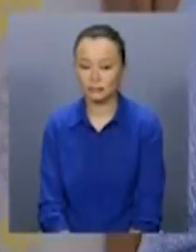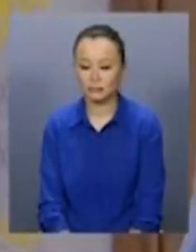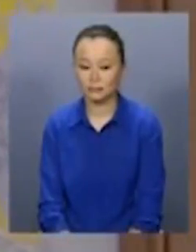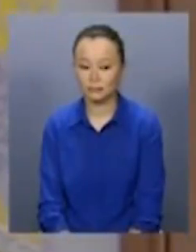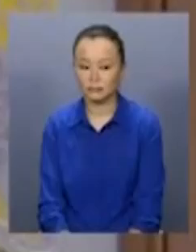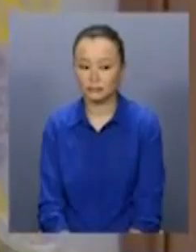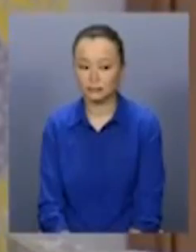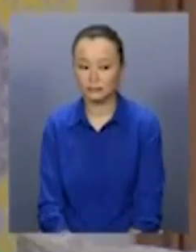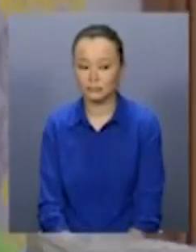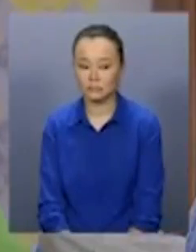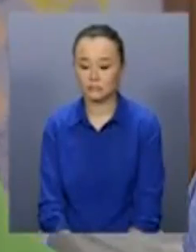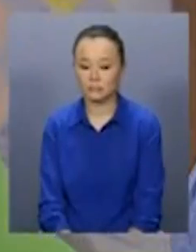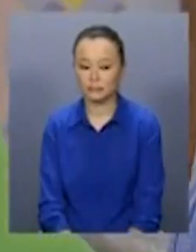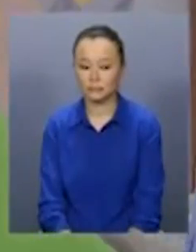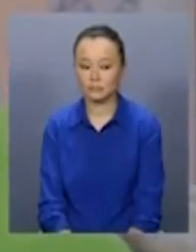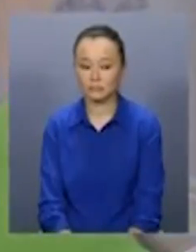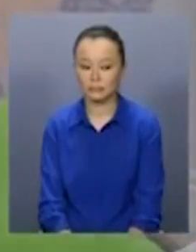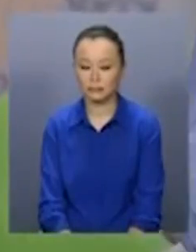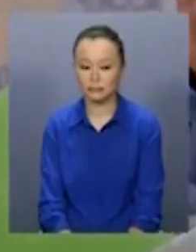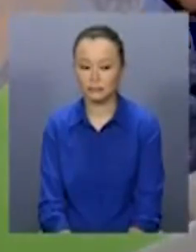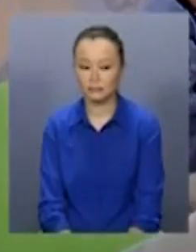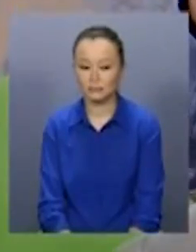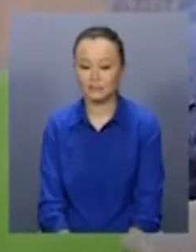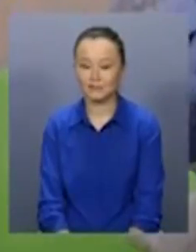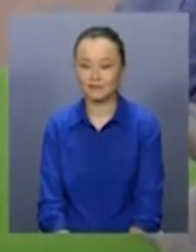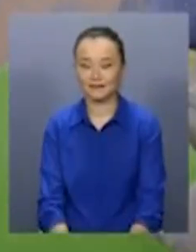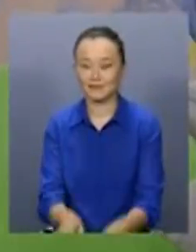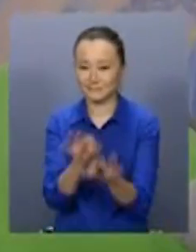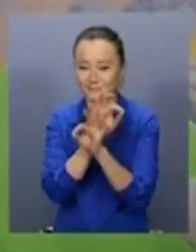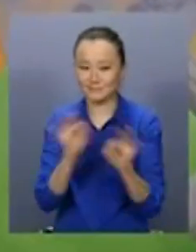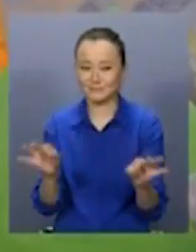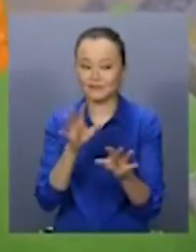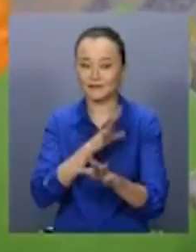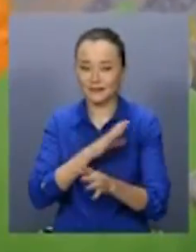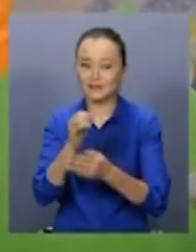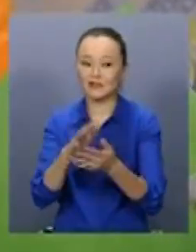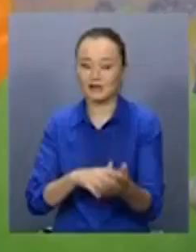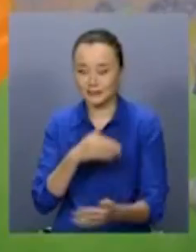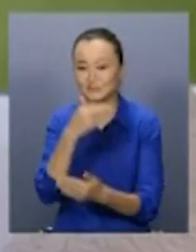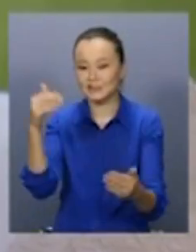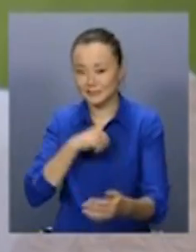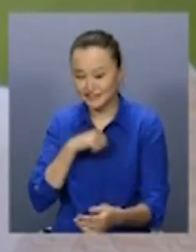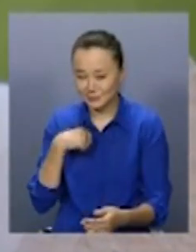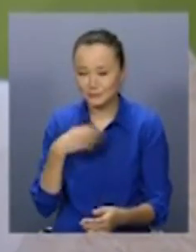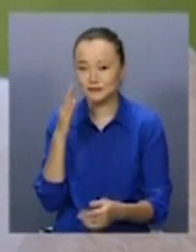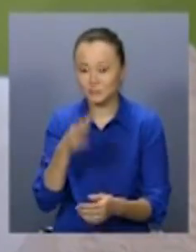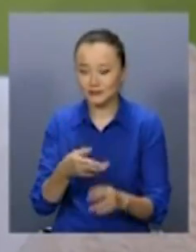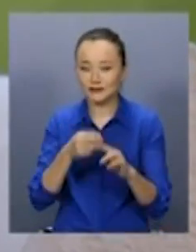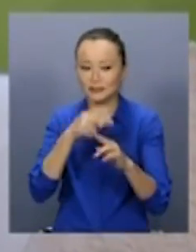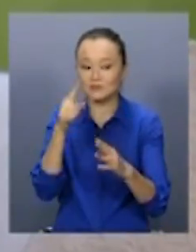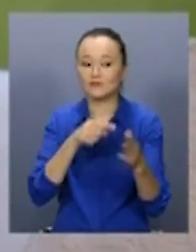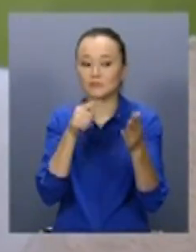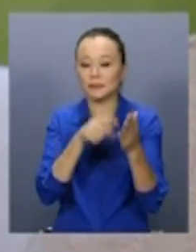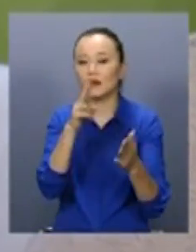ылғи қайырмасы. Қандай ғажап, қалған көрермен өзіңіз айтып аласыздар. Тамаша. Енді бір сұрақ, бұл ән кімге